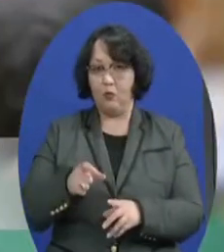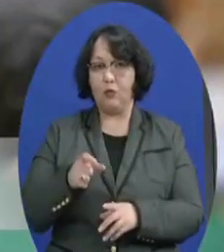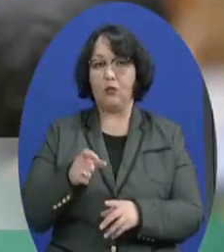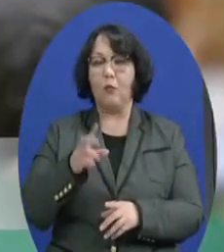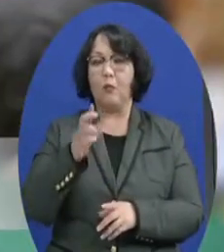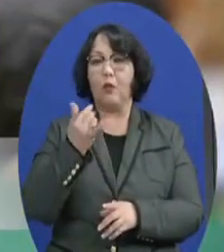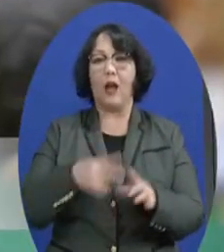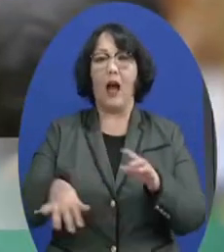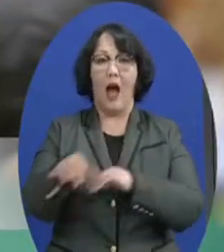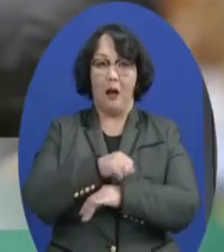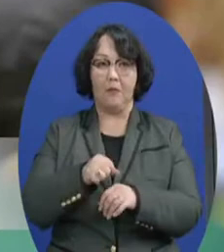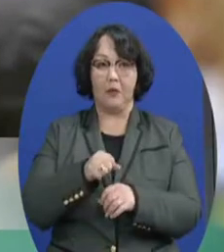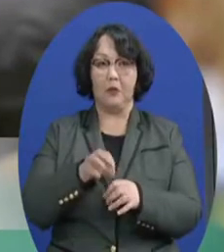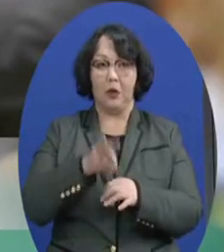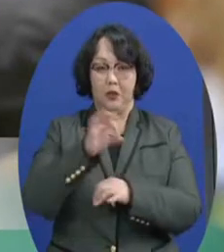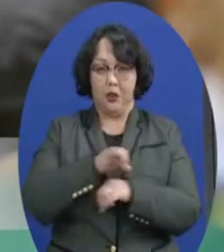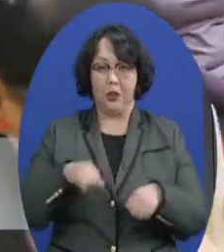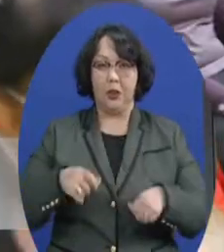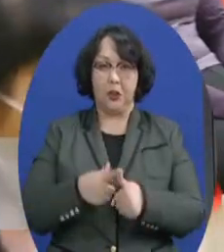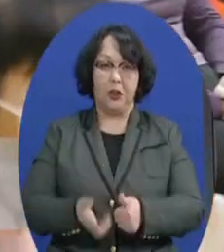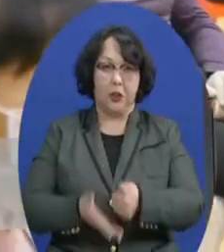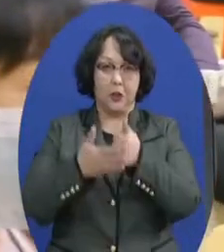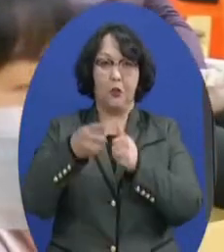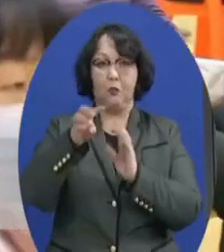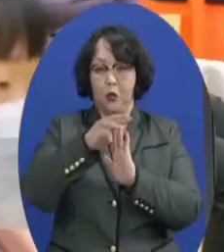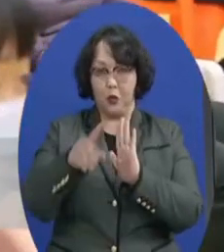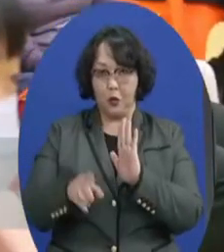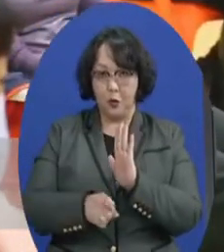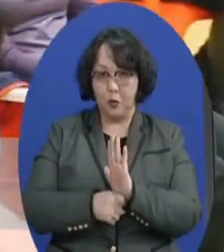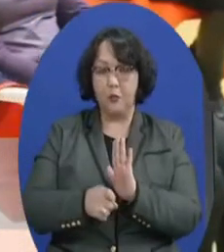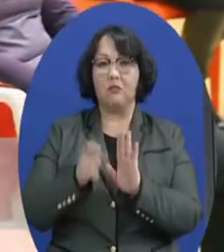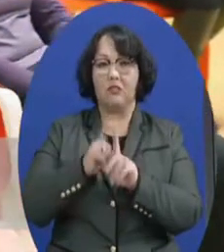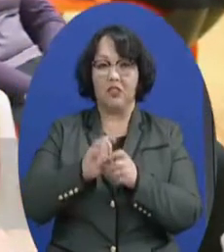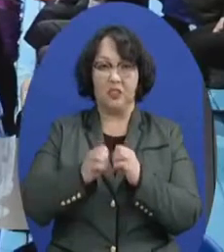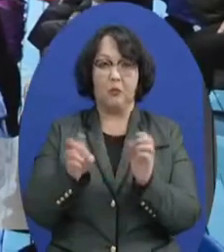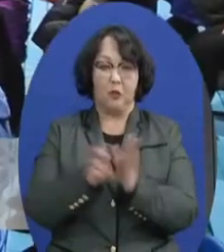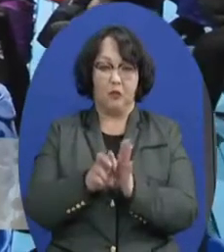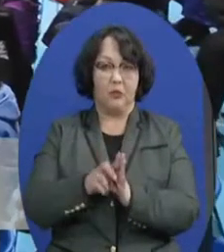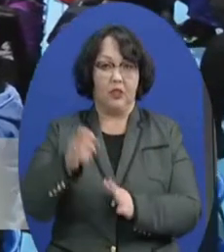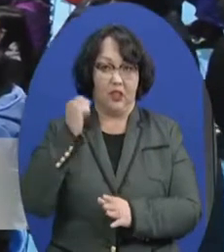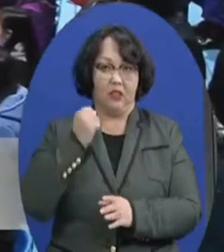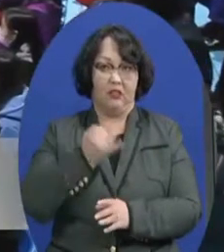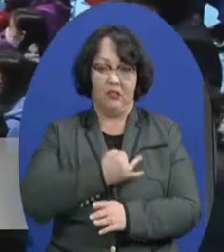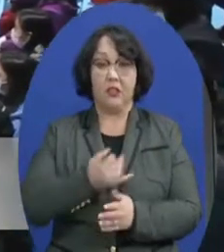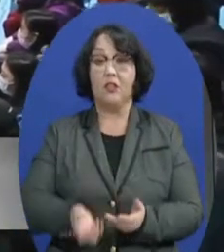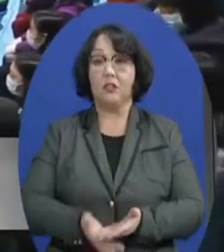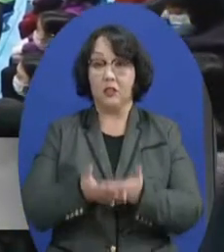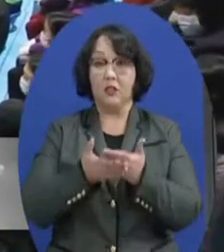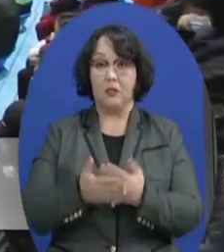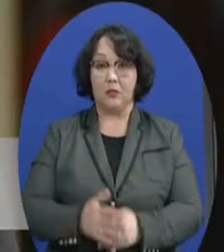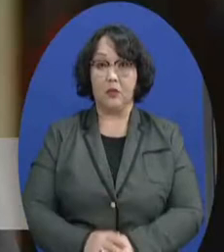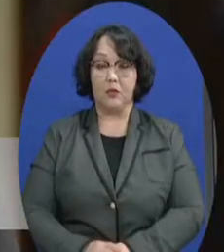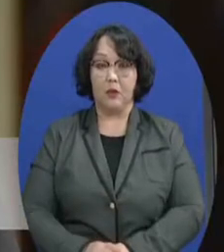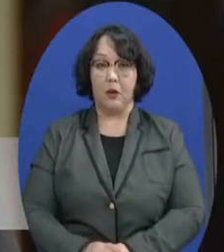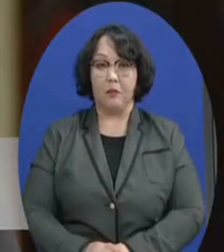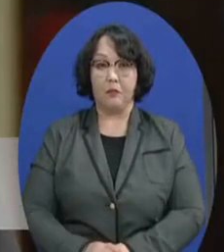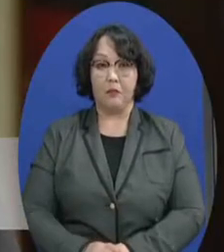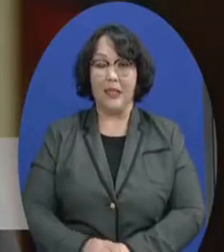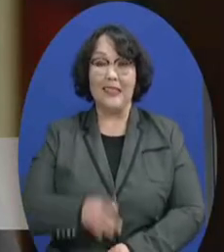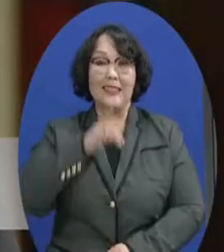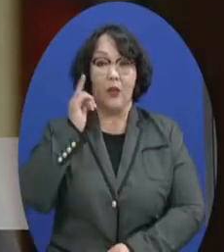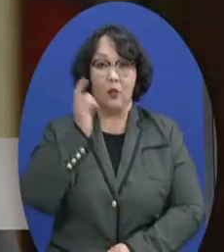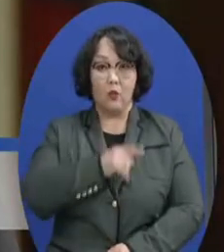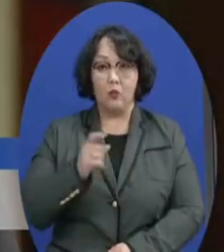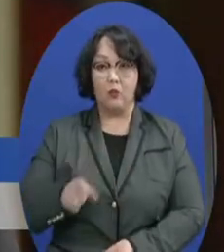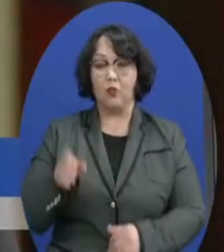аймгийн сонгогчид нэр дэвшигчийн мөрийн хөтөлбөр хэрэгжих боломжтой хийж чадна гэж итгэн дэмжиж байна. Залуучд маань